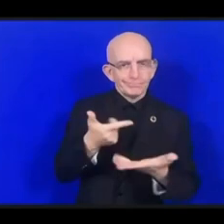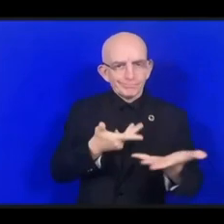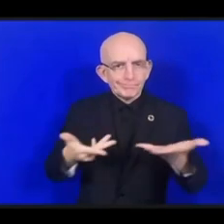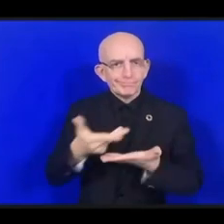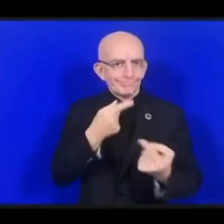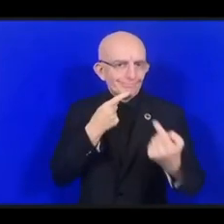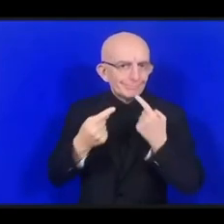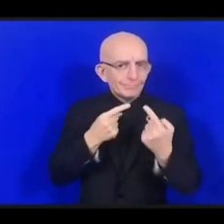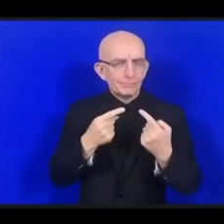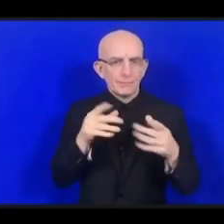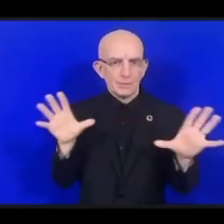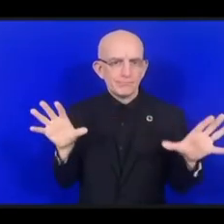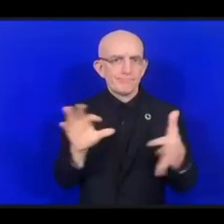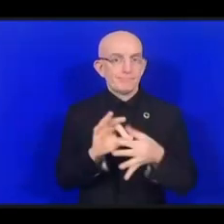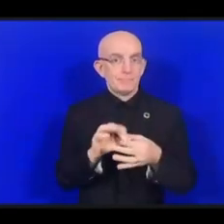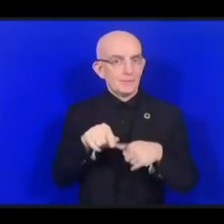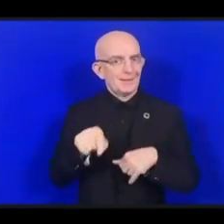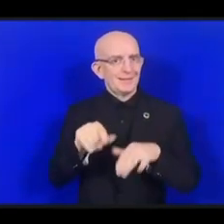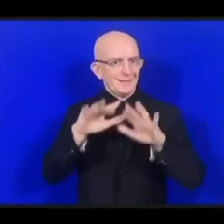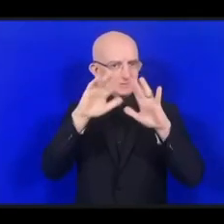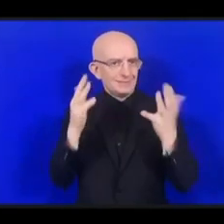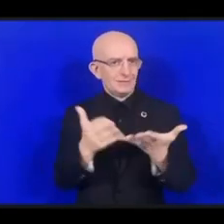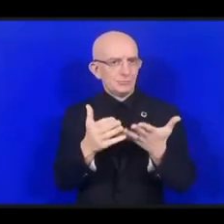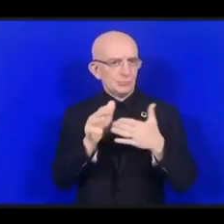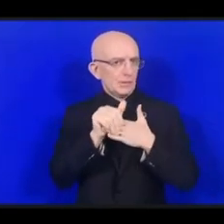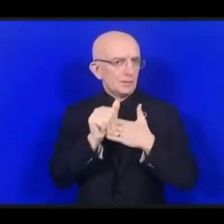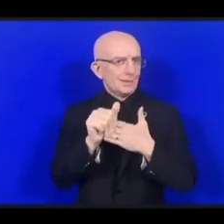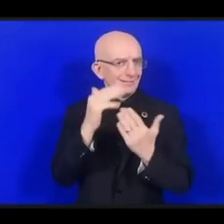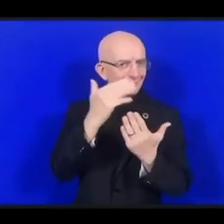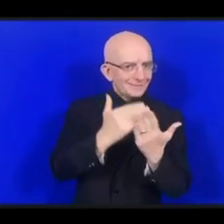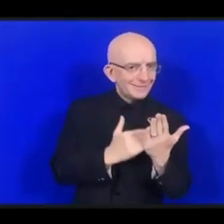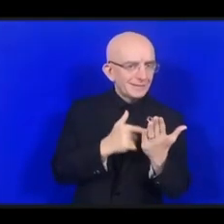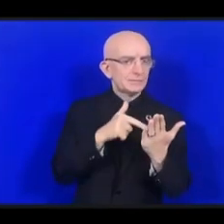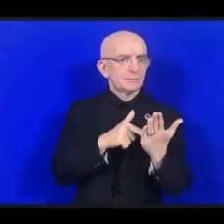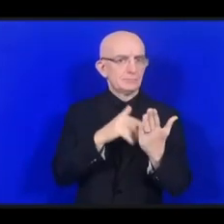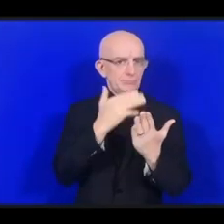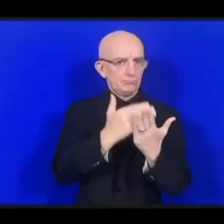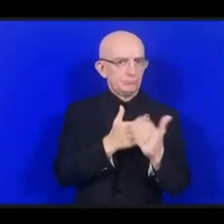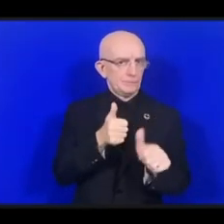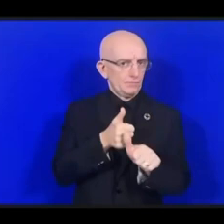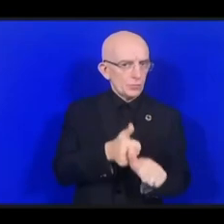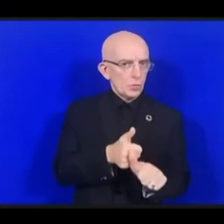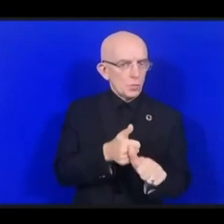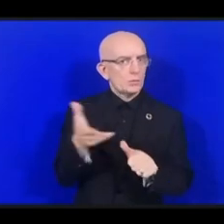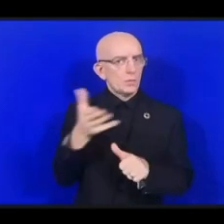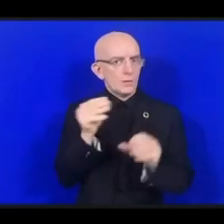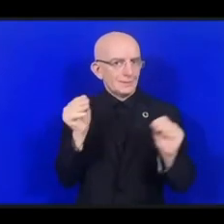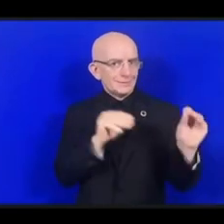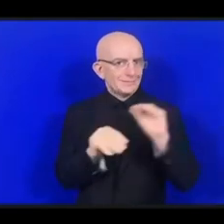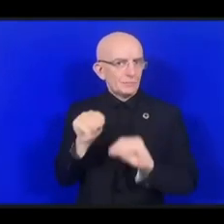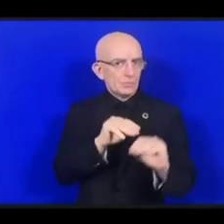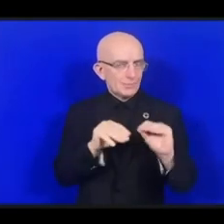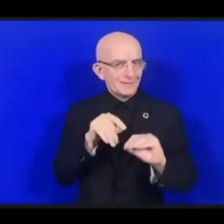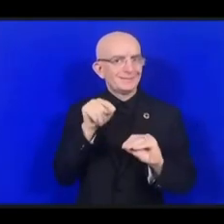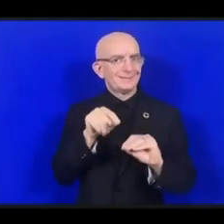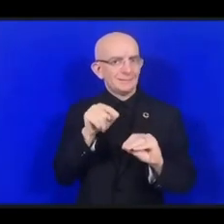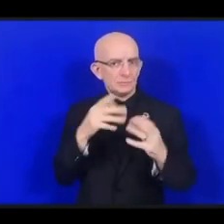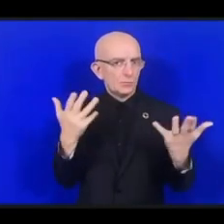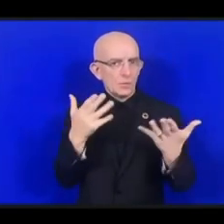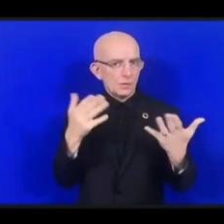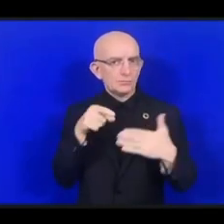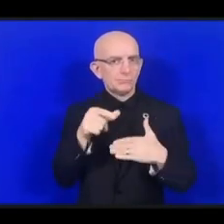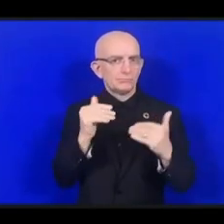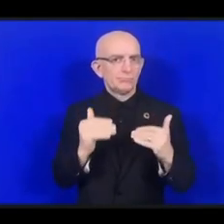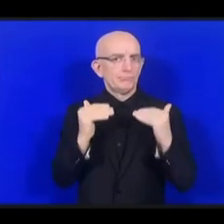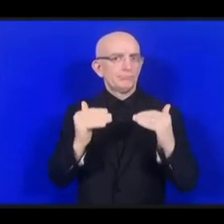cette initiative est extrêmement importante et nécessaire cependant en tant que membre de du